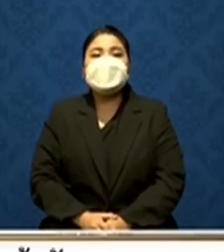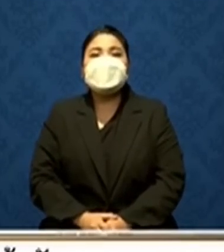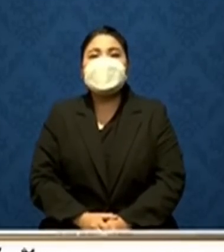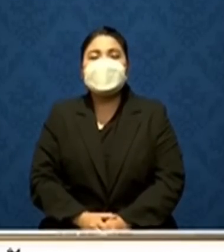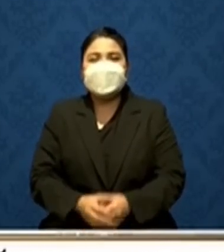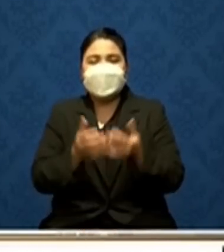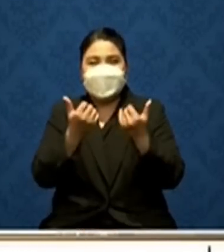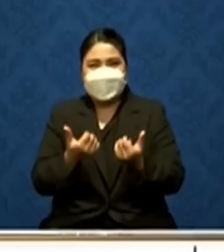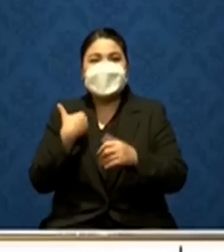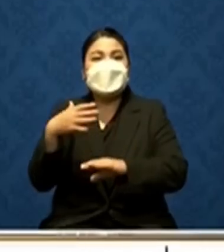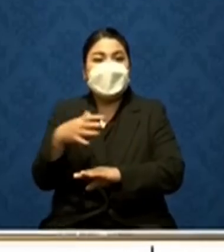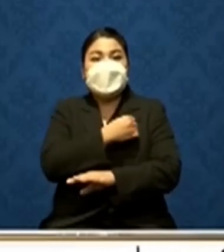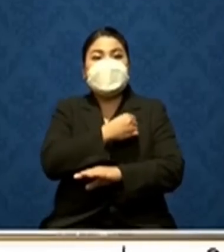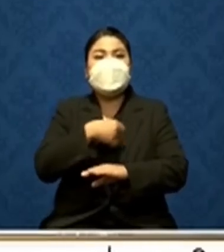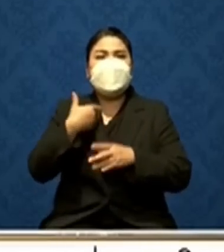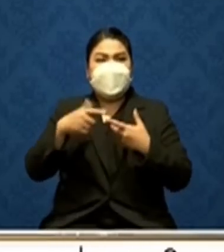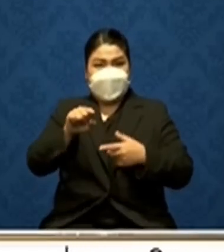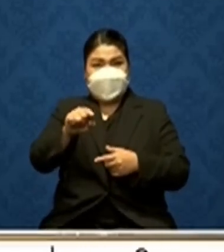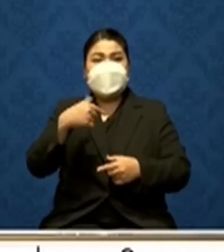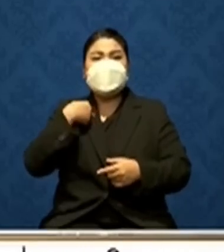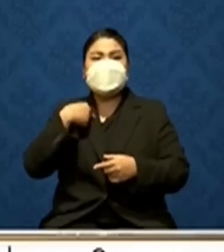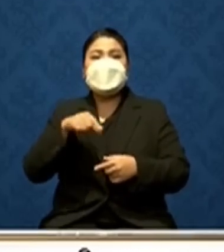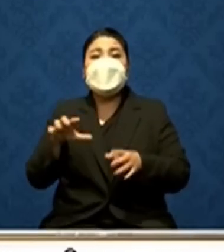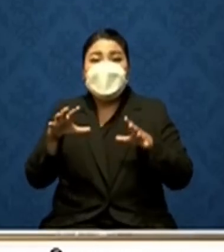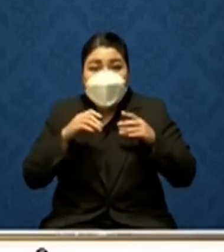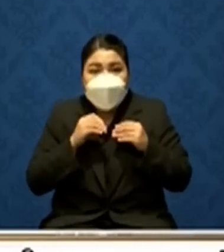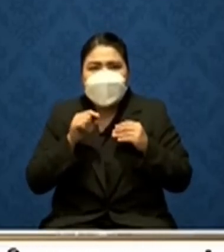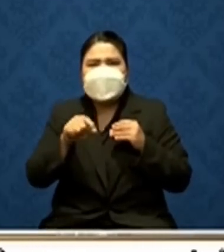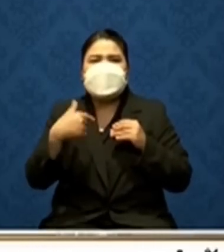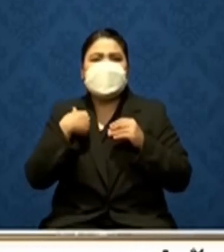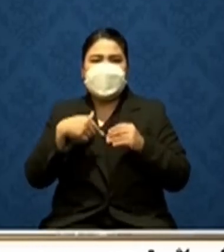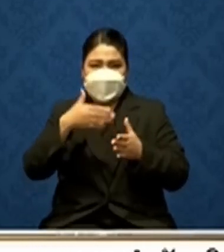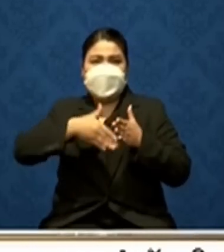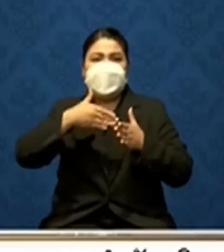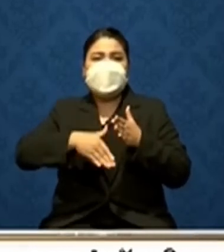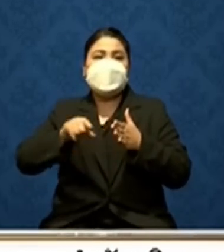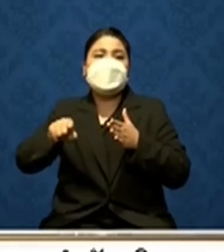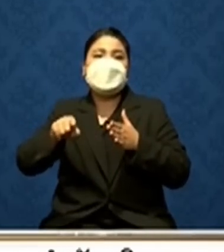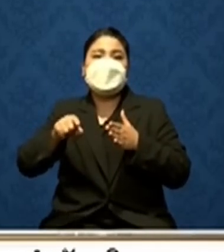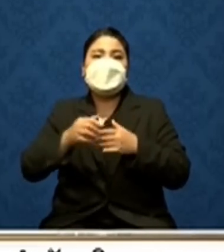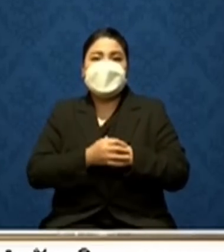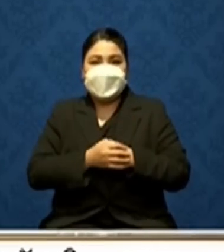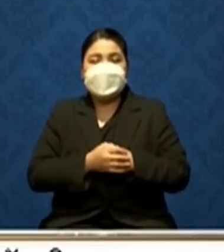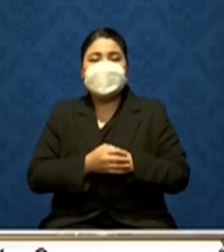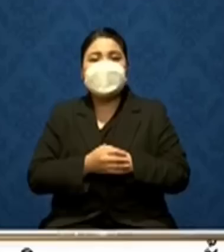ผู้ที่มีอำนาจมากดีพอท่านๆท่านยอมแม้จะขัดใจกับพี่ใหญ่ของท่าน